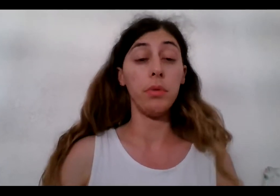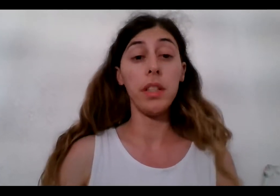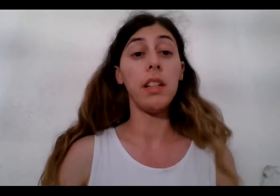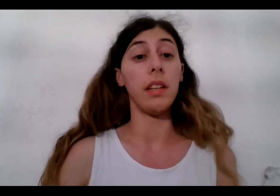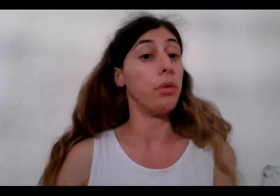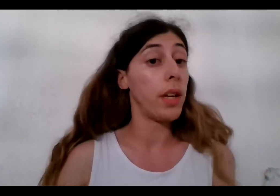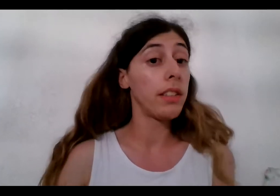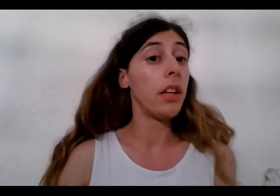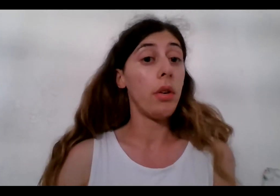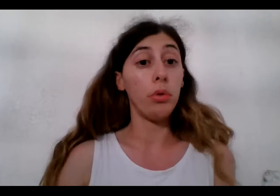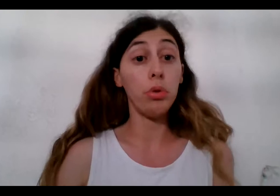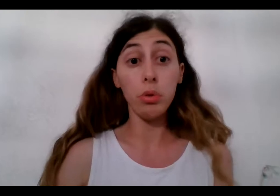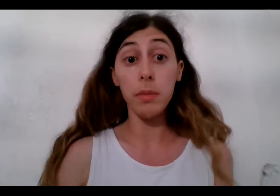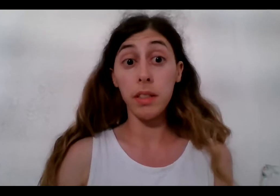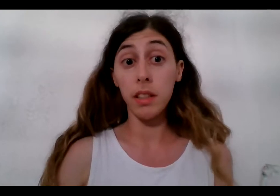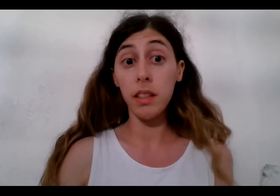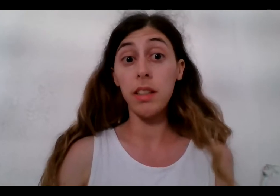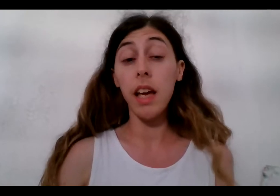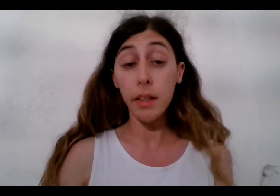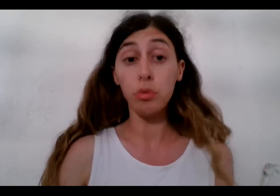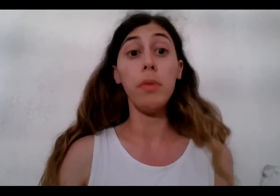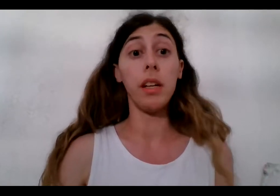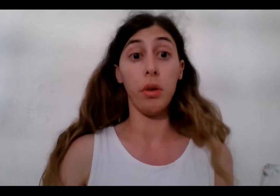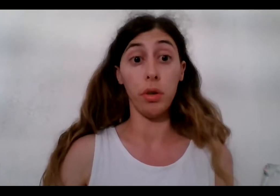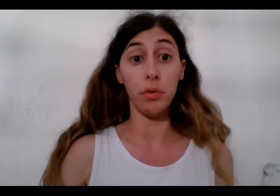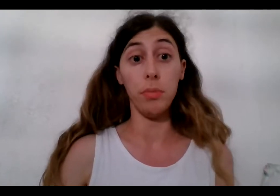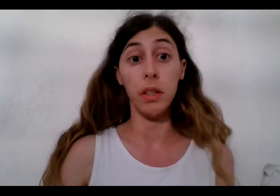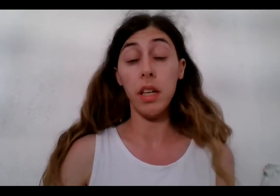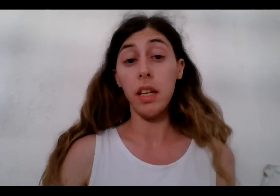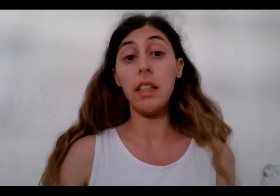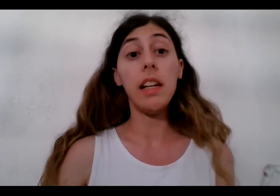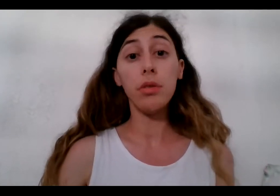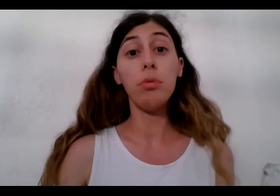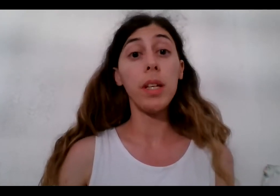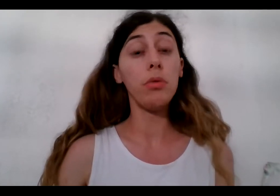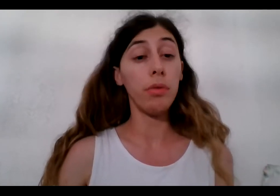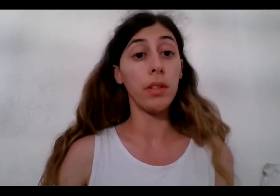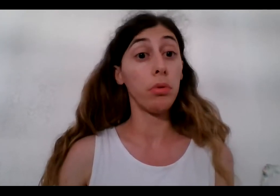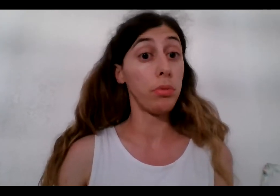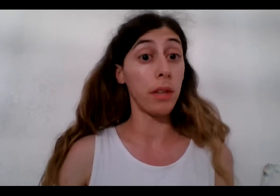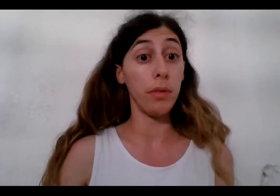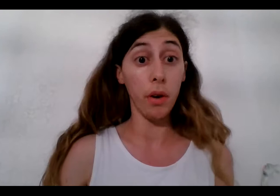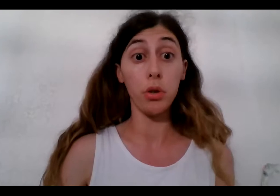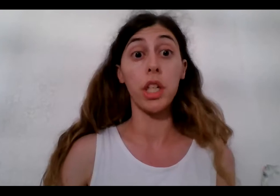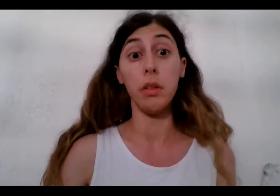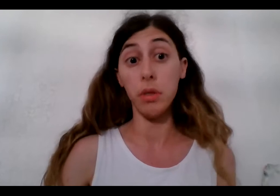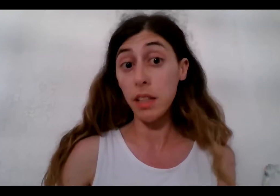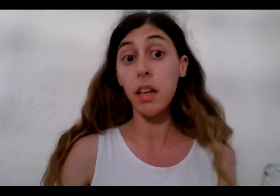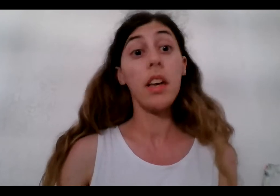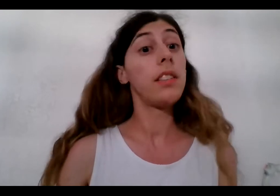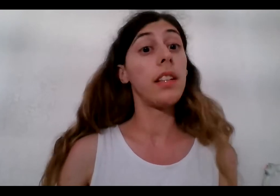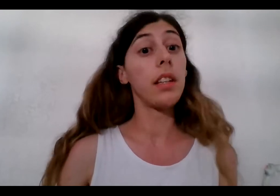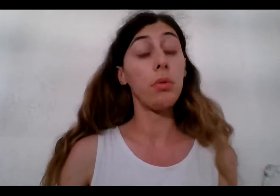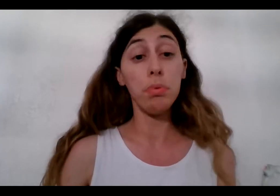qui ont fondé la SOFECT, ce sont des médecins qui assumaient leur transphobie et qui l'assumaient d'une façon tout à fait franche et